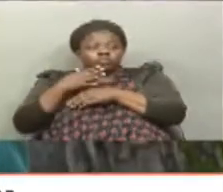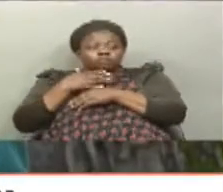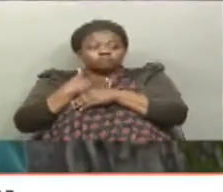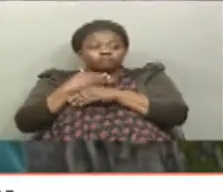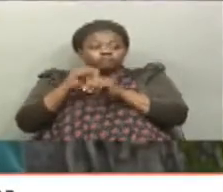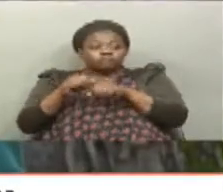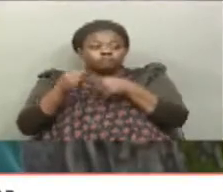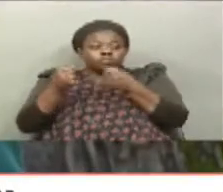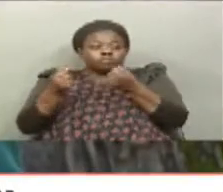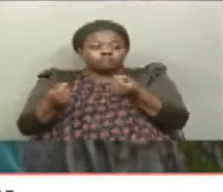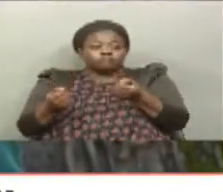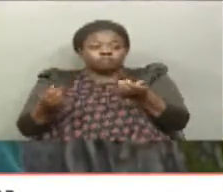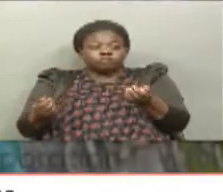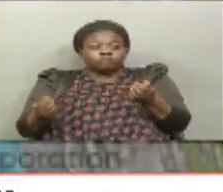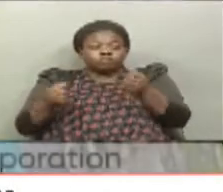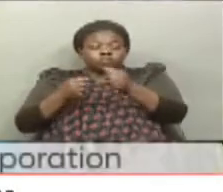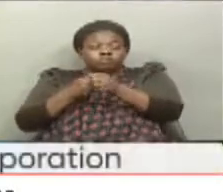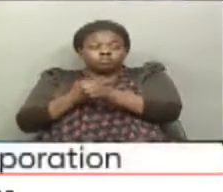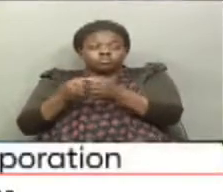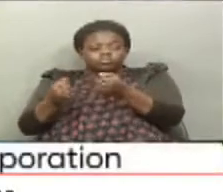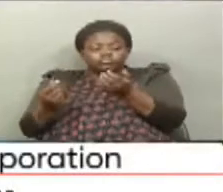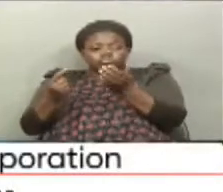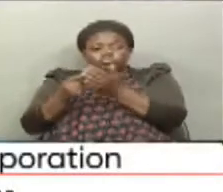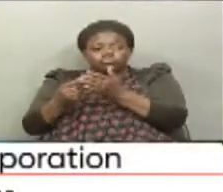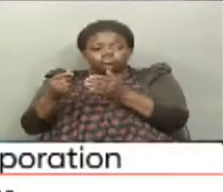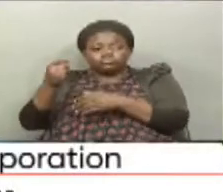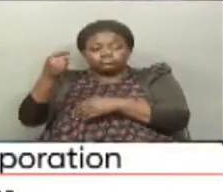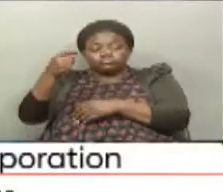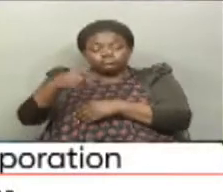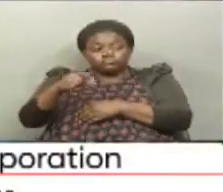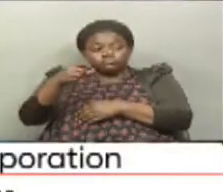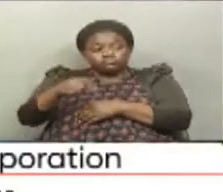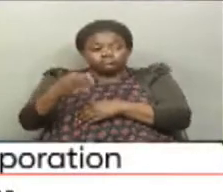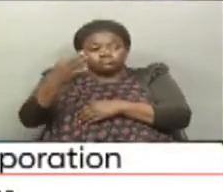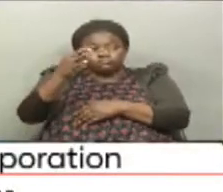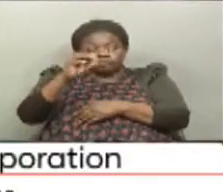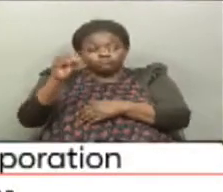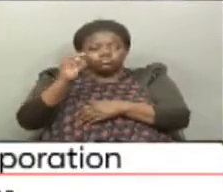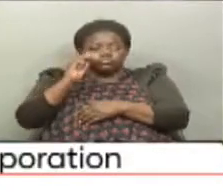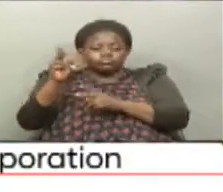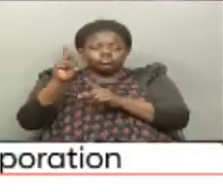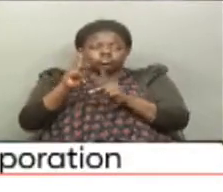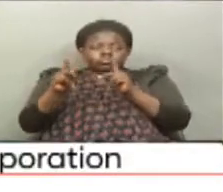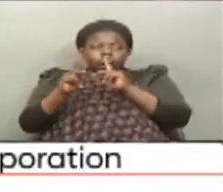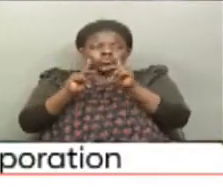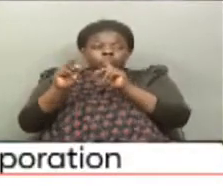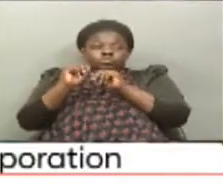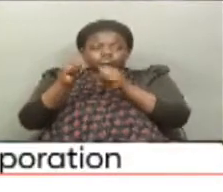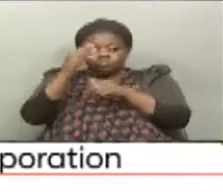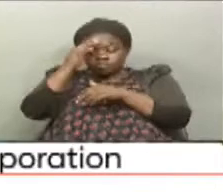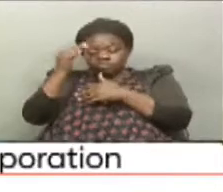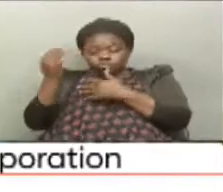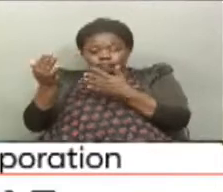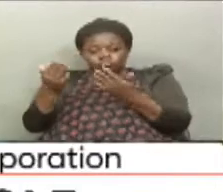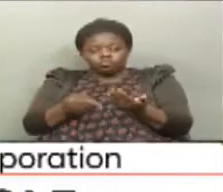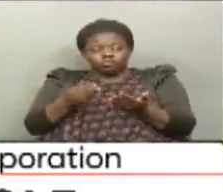kuteeka mbute sente zino zonna miliyoni za dola nga 3.5 oteeka awo nga bantu oyogedde nabo tobabulidde lwaki muleeta sente